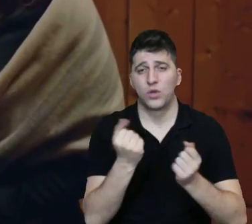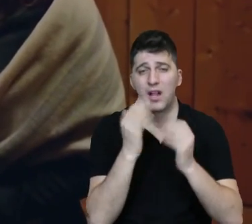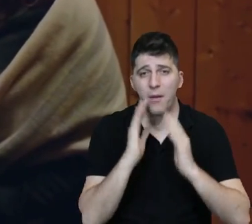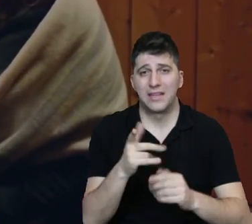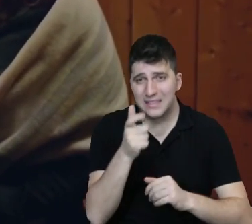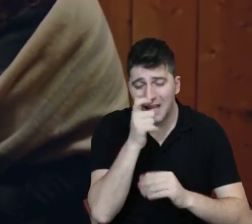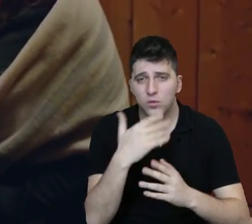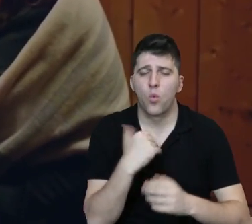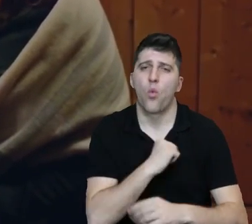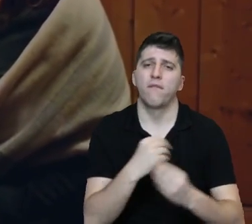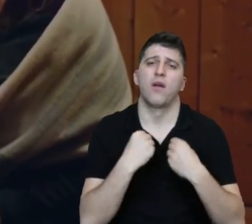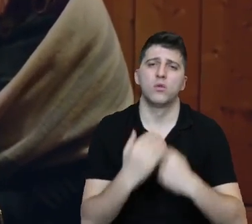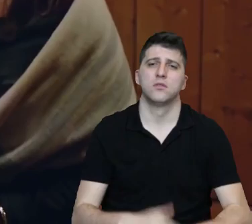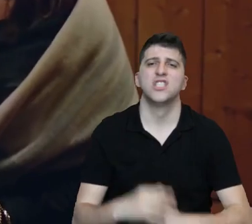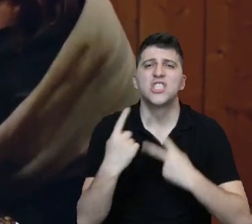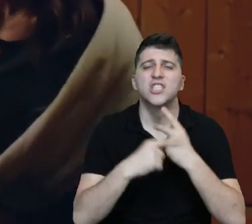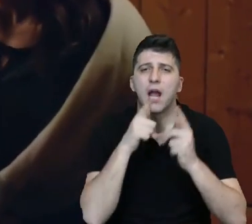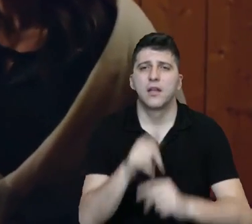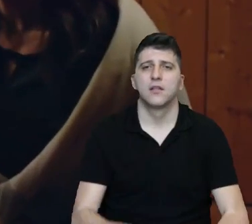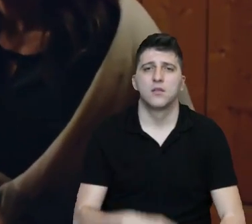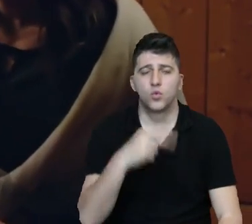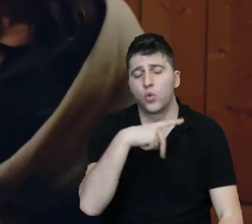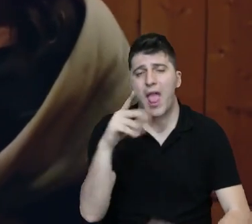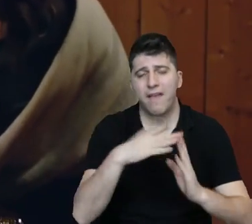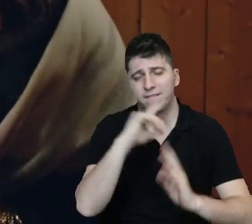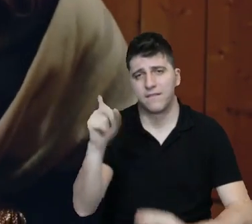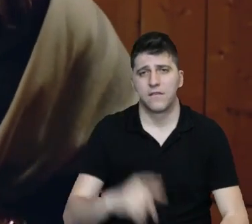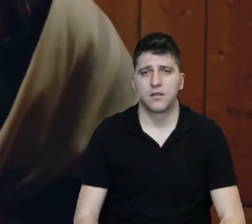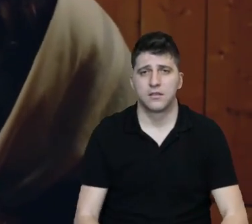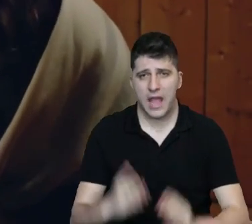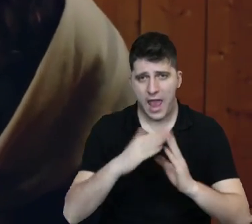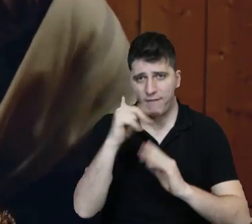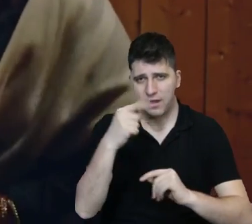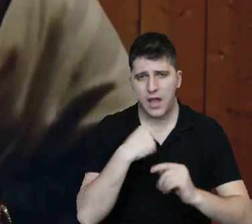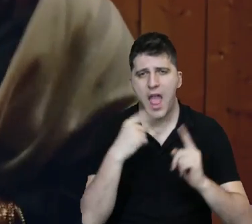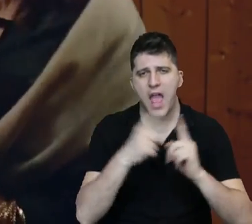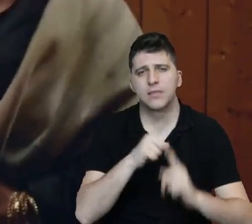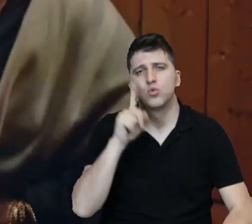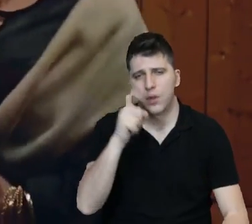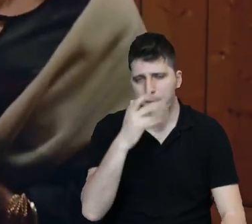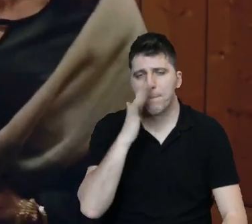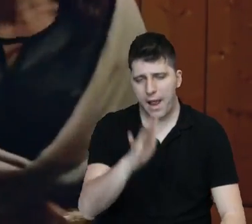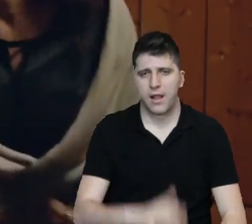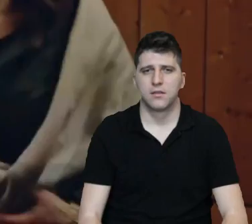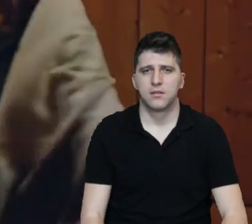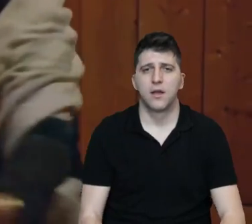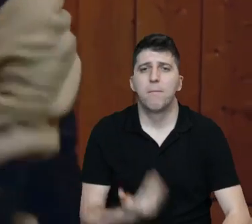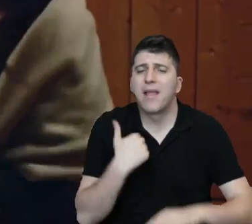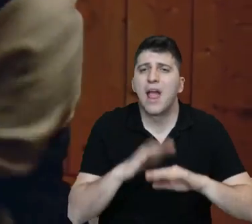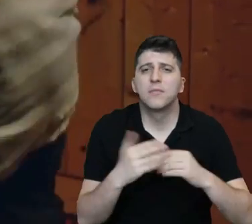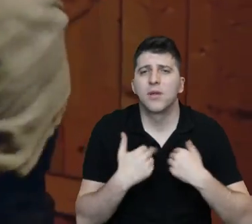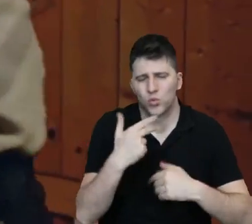dikkatli ol. Böyle ödümü patlat patlat gel ya. Yaşar. Yürü eve gidiyoruz. Evde ben sana nasıl öt patlatılır orada göstereyim. Ne yaptın